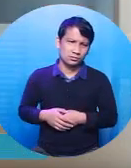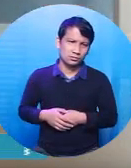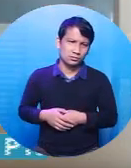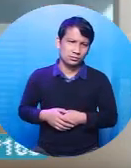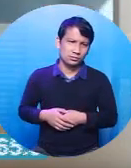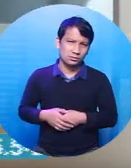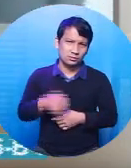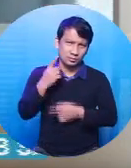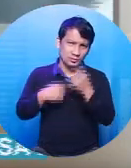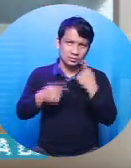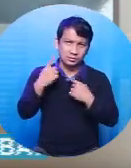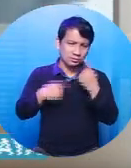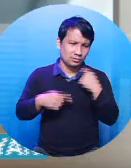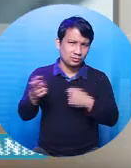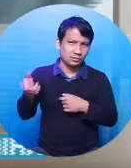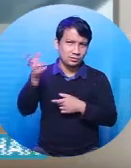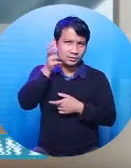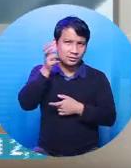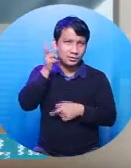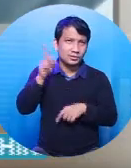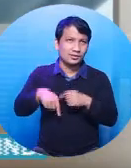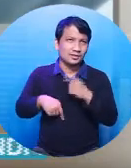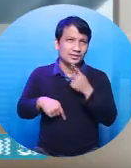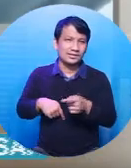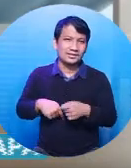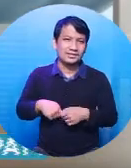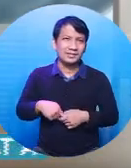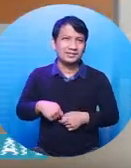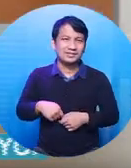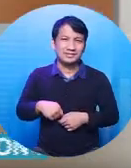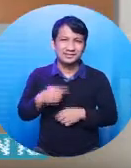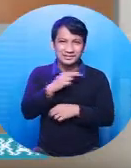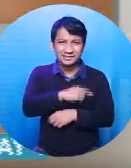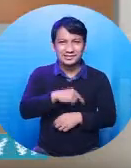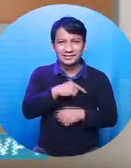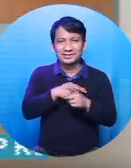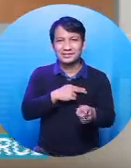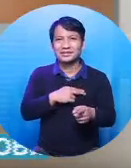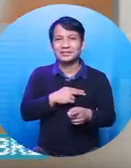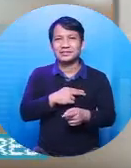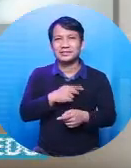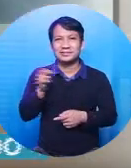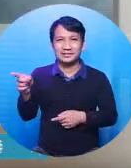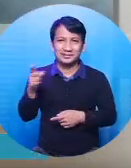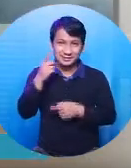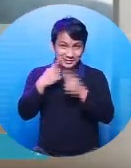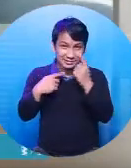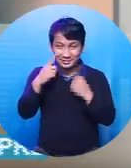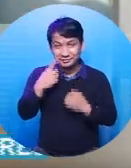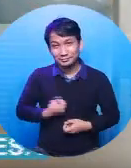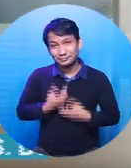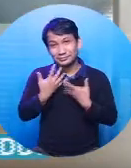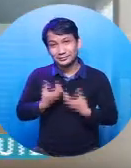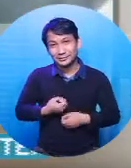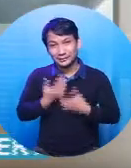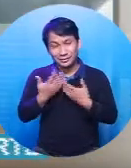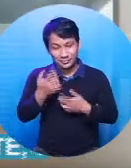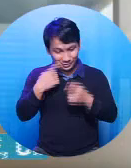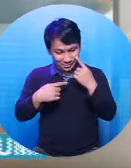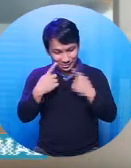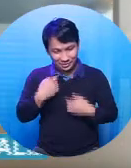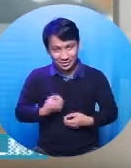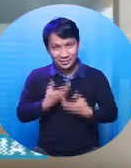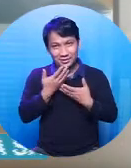po siya ng iyak. Di ko masyadong marinig. Natural lang kasi sobrang, ang tawag dyan, tears of joy. Natuwa siya dahil kausap ka niya.